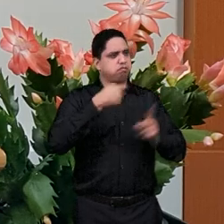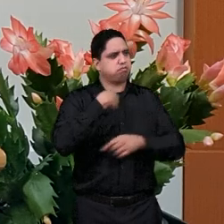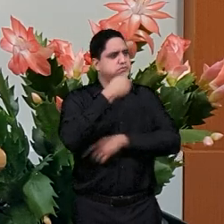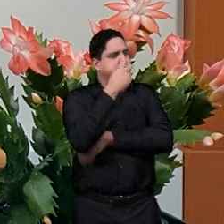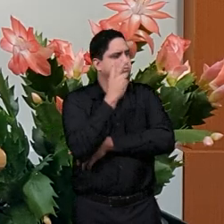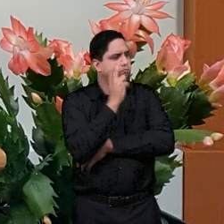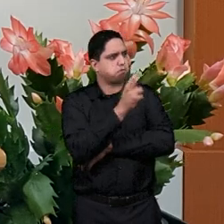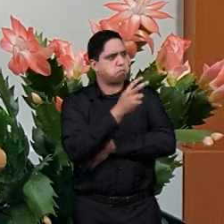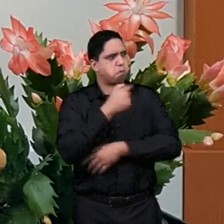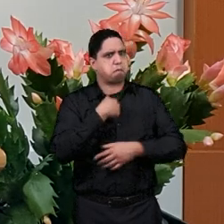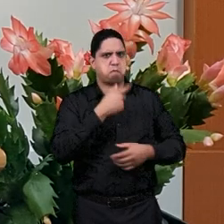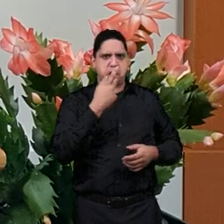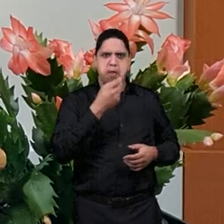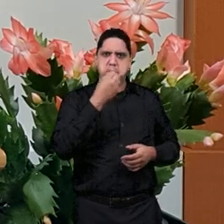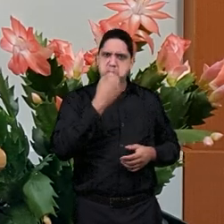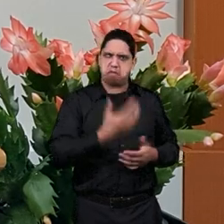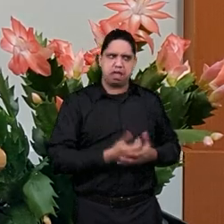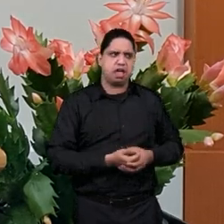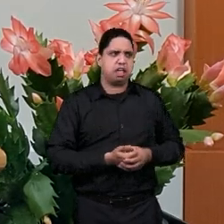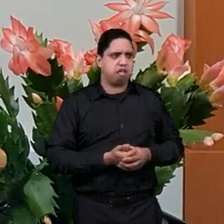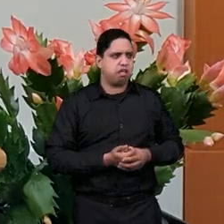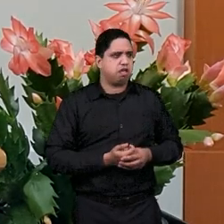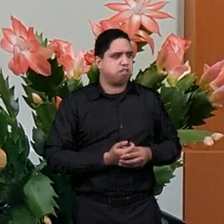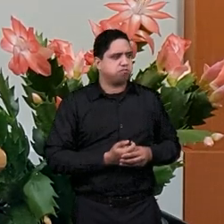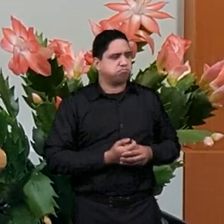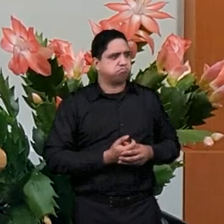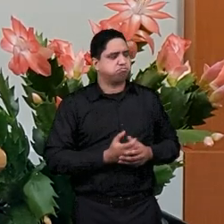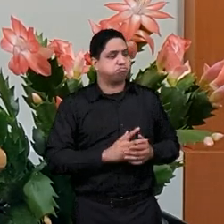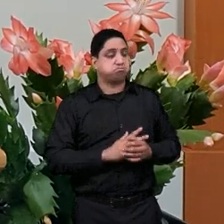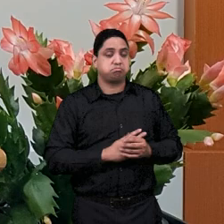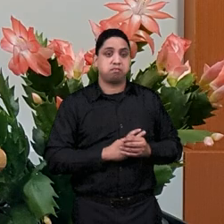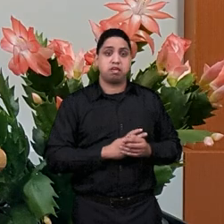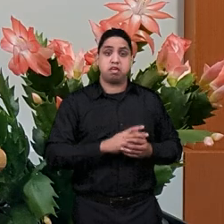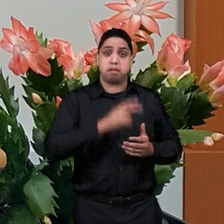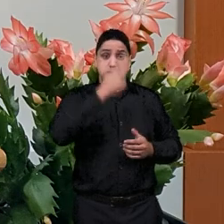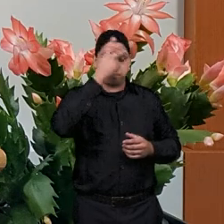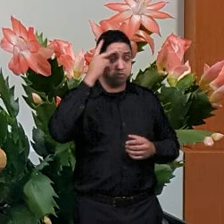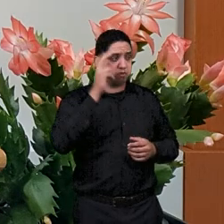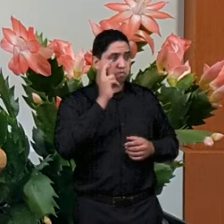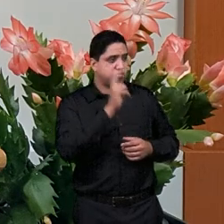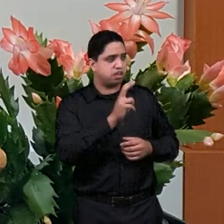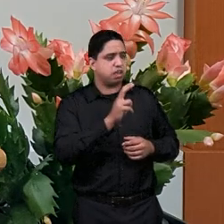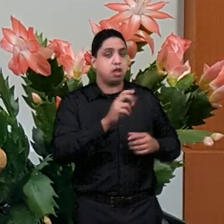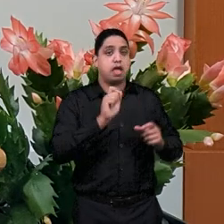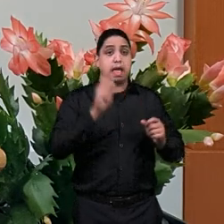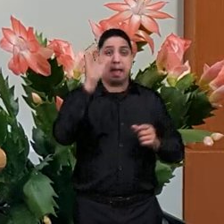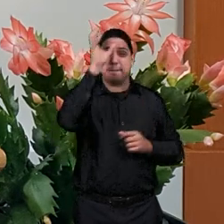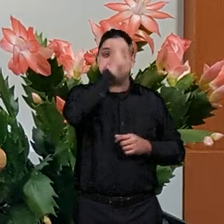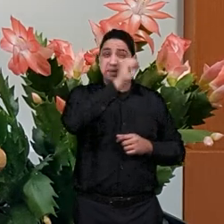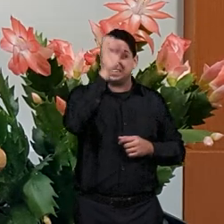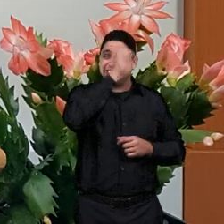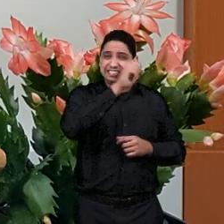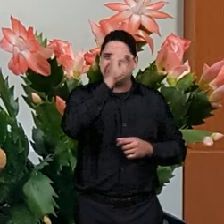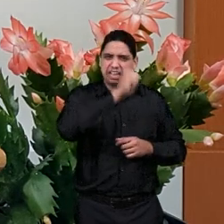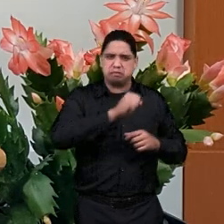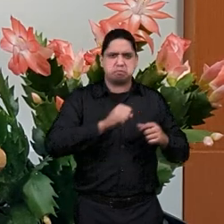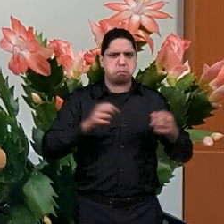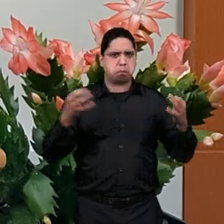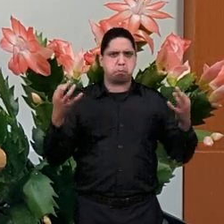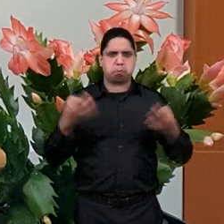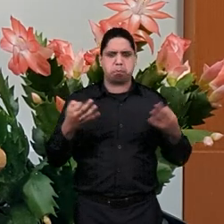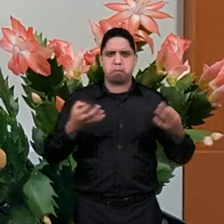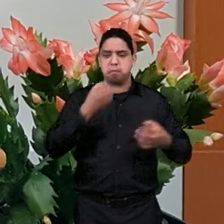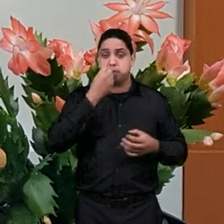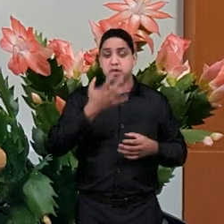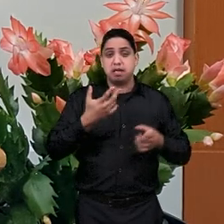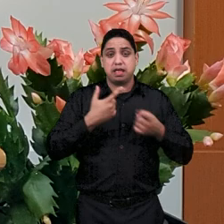appelés, enfin, très connus, très célèbres, des hommes très célèbres qui avaient une formation académique très bonne. Ils savaient